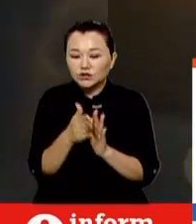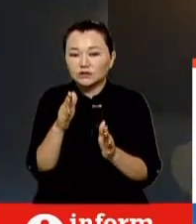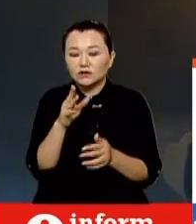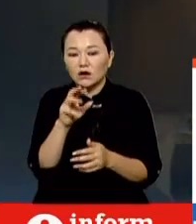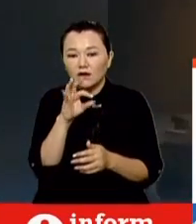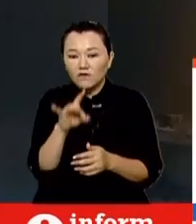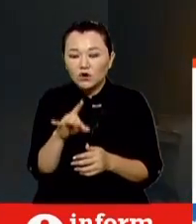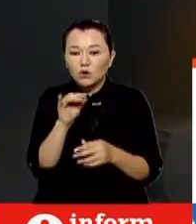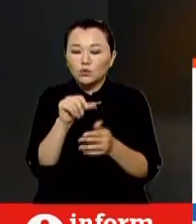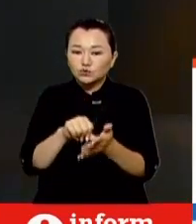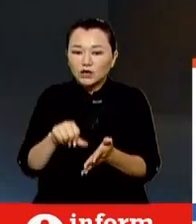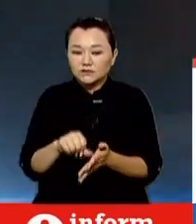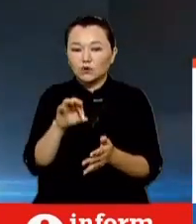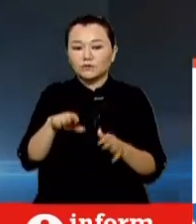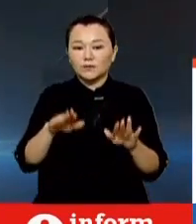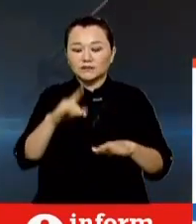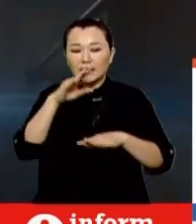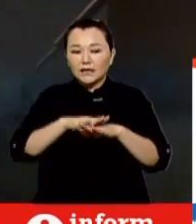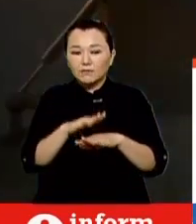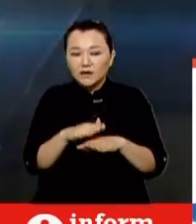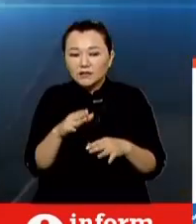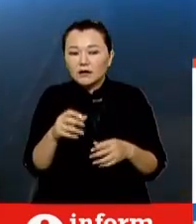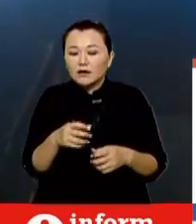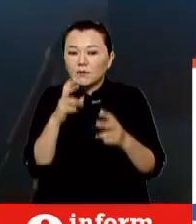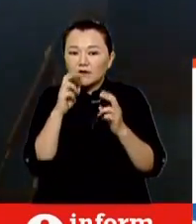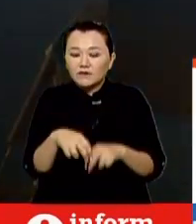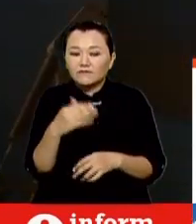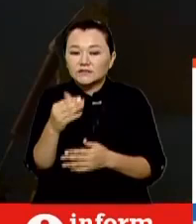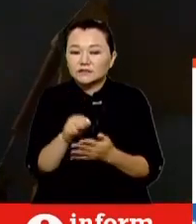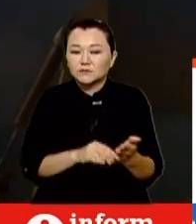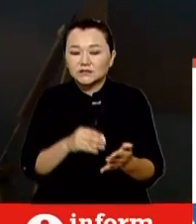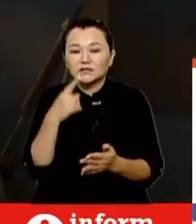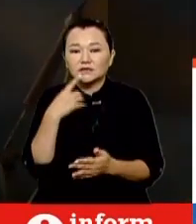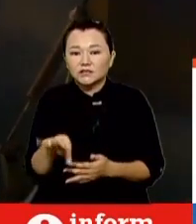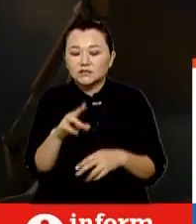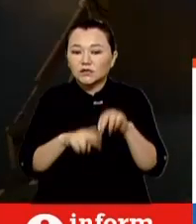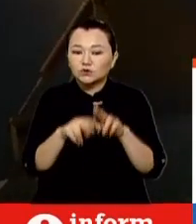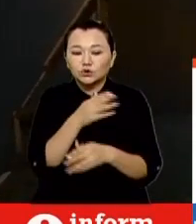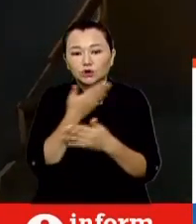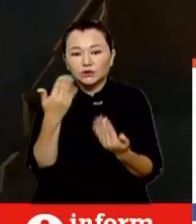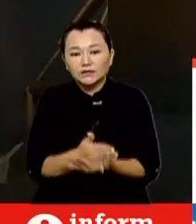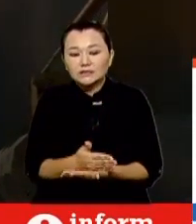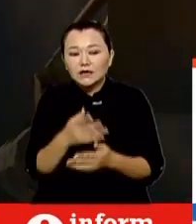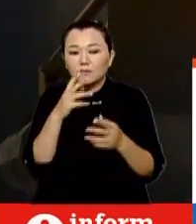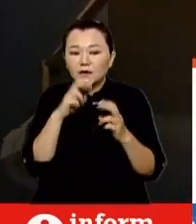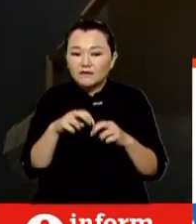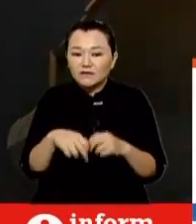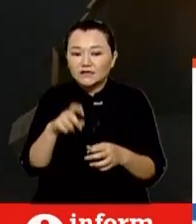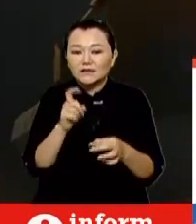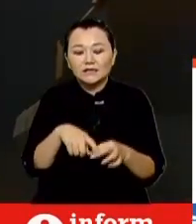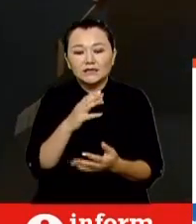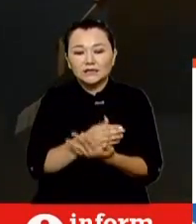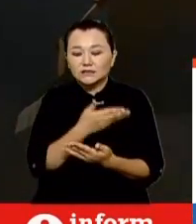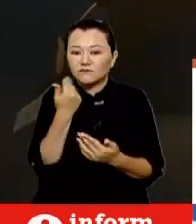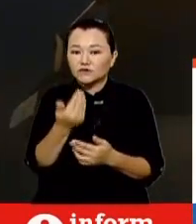договора долевого участия от местного акимата. Проверить, нет ли вашего застройщика в списке недобросовестных. Проверить, зарегистрировал ли застройщик